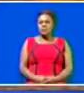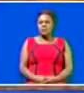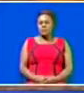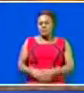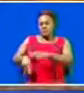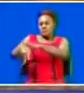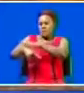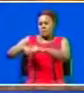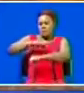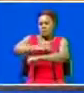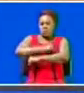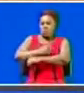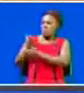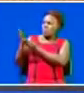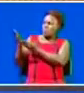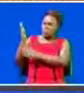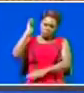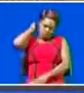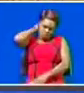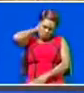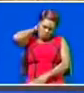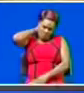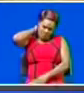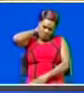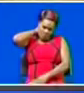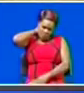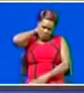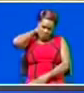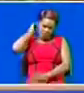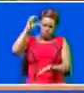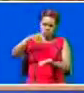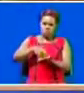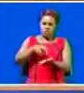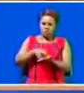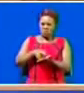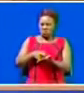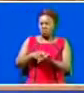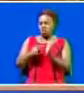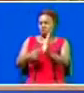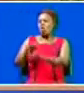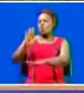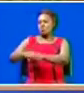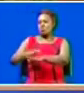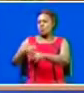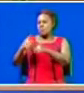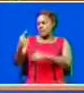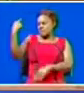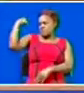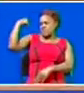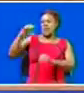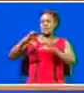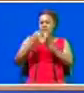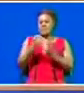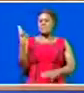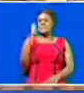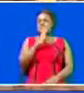Shule ya msingi ya St. Mary's mjini Kiharu katika kaunti ya Murang'a inakupa taswira kuwa yote yako shwari. Lakini nyuma ya madarasa haya, hatari